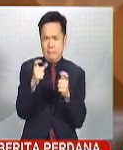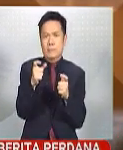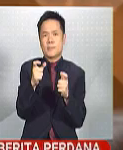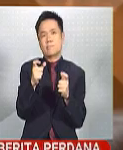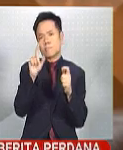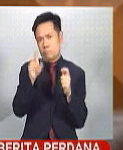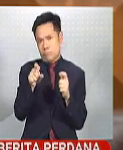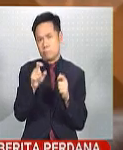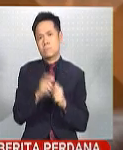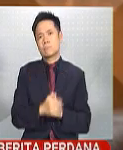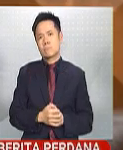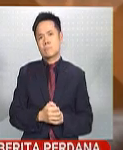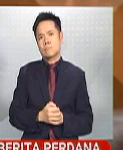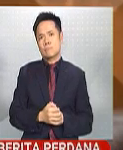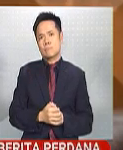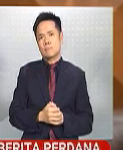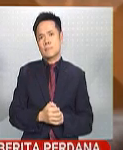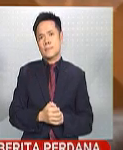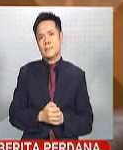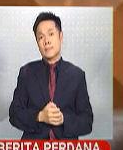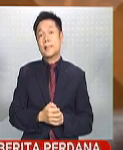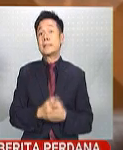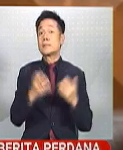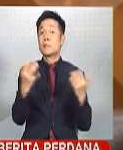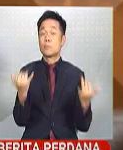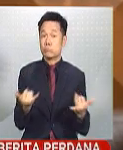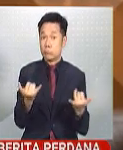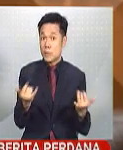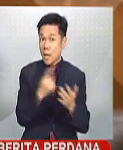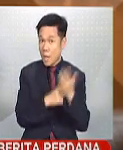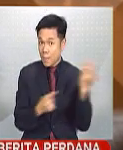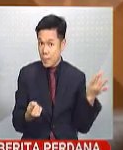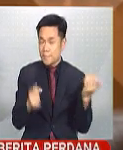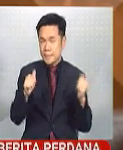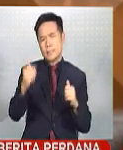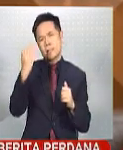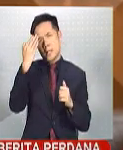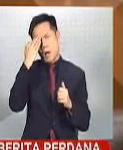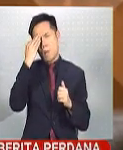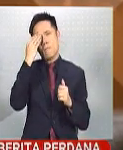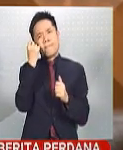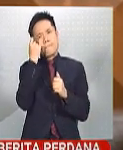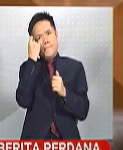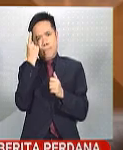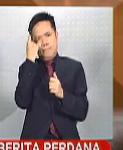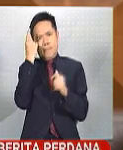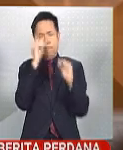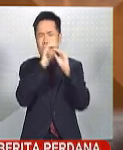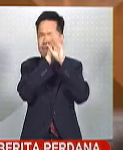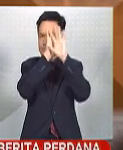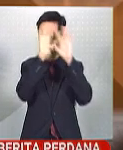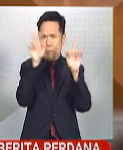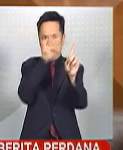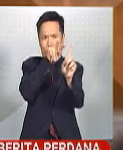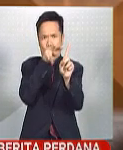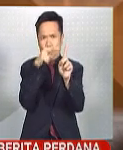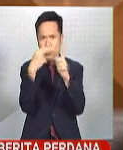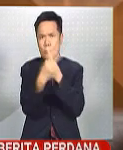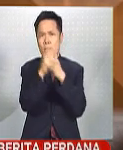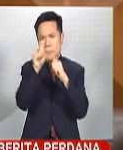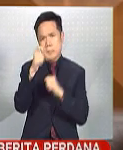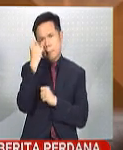So I think what's important sekarang is to get the full picture and then whatever it is, the